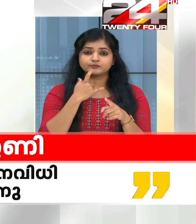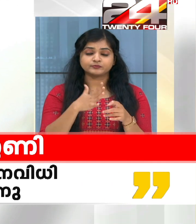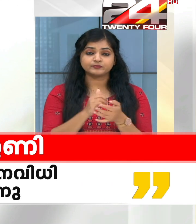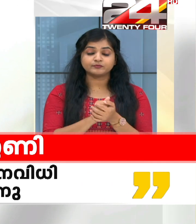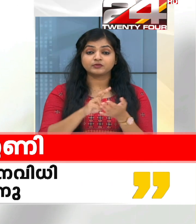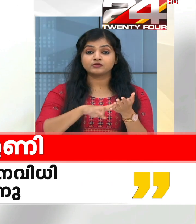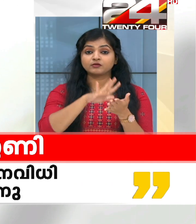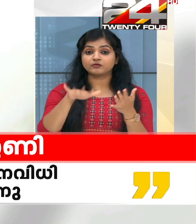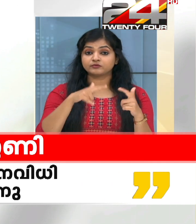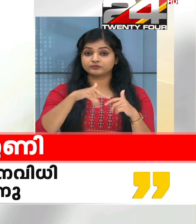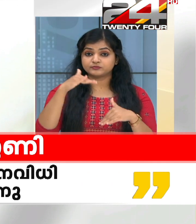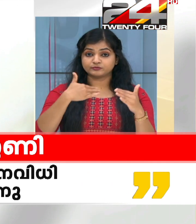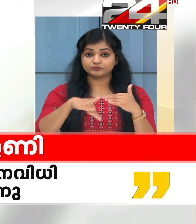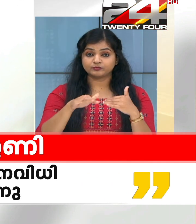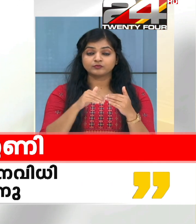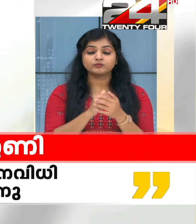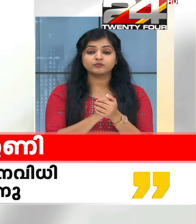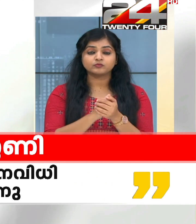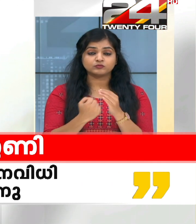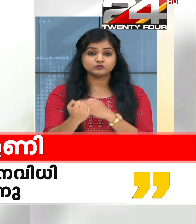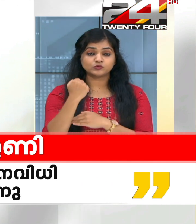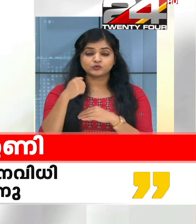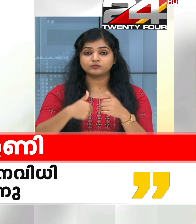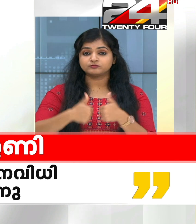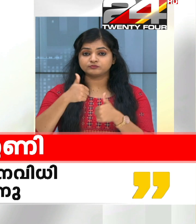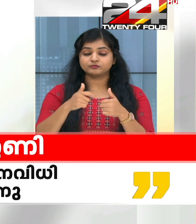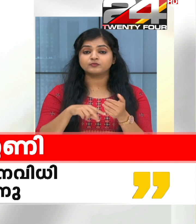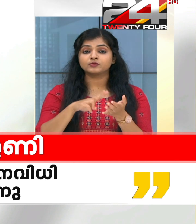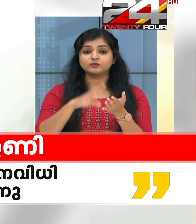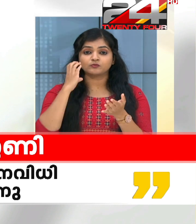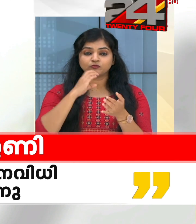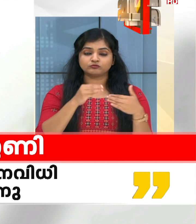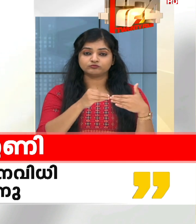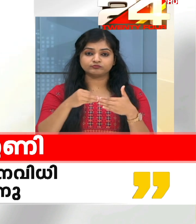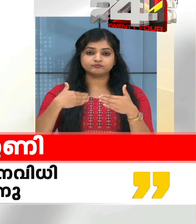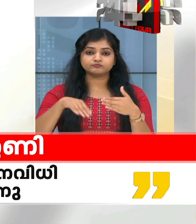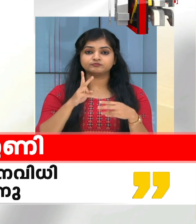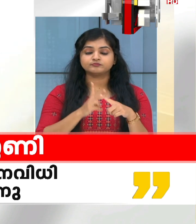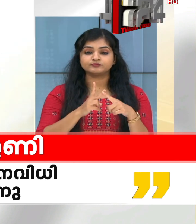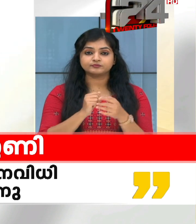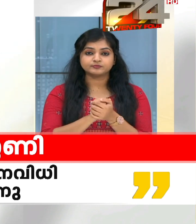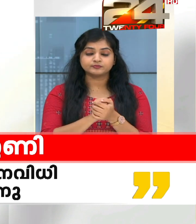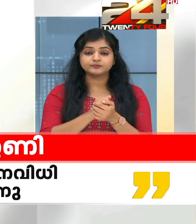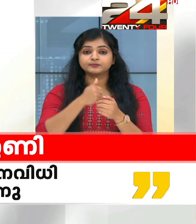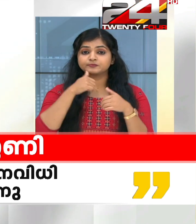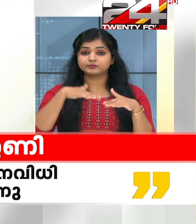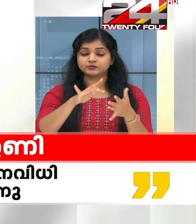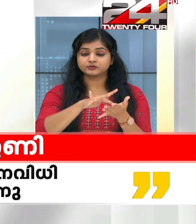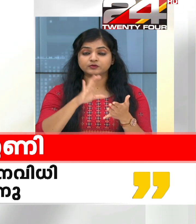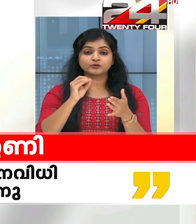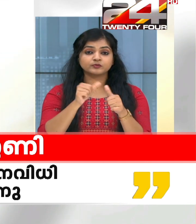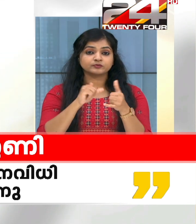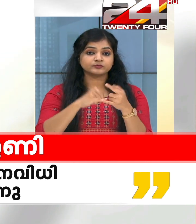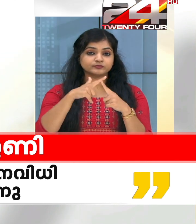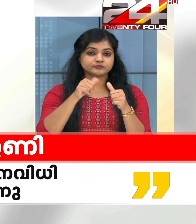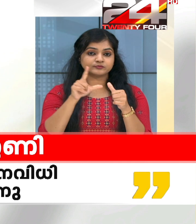ദേശീയ തെരഞ്ഞെടുപ്പിൽ നമുക്ക് ഏറ്റവും ശക്തനായ നേതാവ് ശ്രീ നരേന്ദ്രമോദിജി തന്നെയാണ് നയിക്കാൻ പോകുന്നത്. തീരദേശ മേഖലയിൽ, അവിടുത്തെ കോസ്റ്റൽ കർണാടക മേഖലയിൽ,